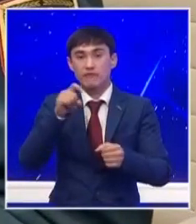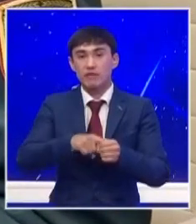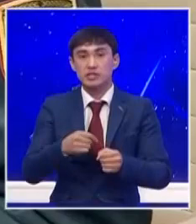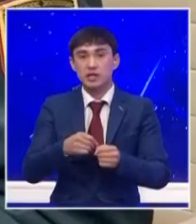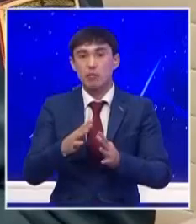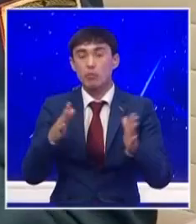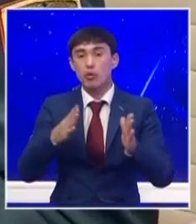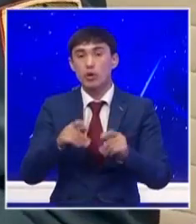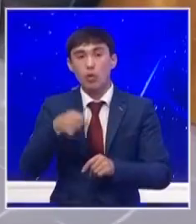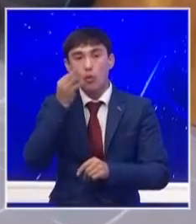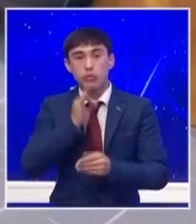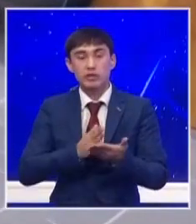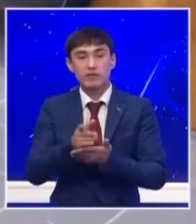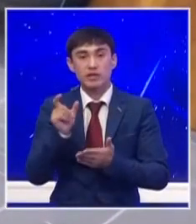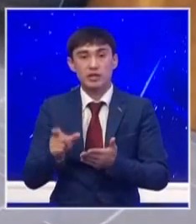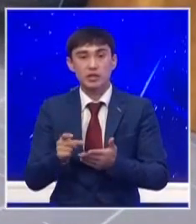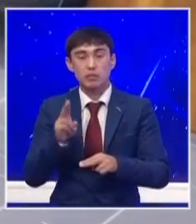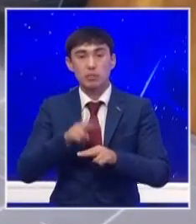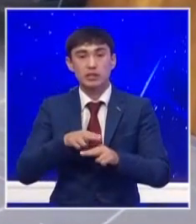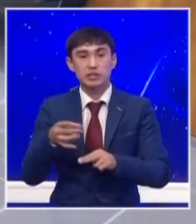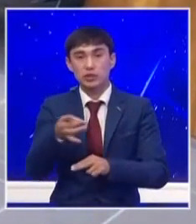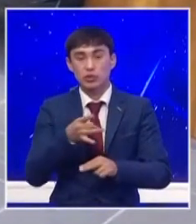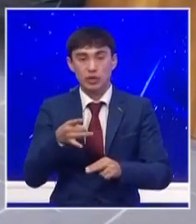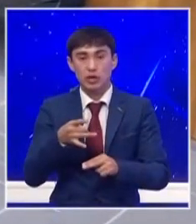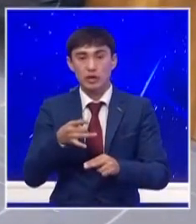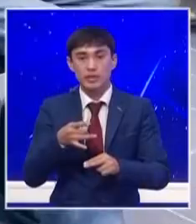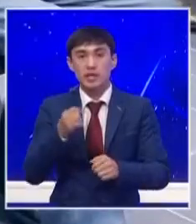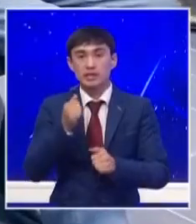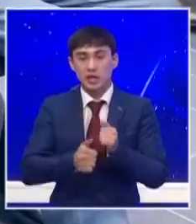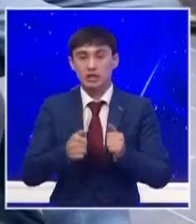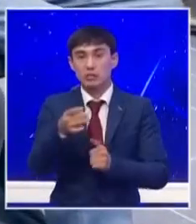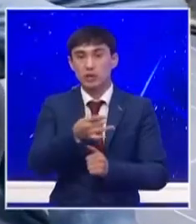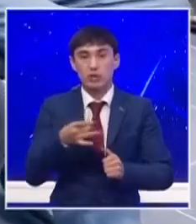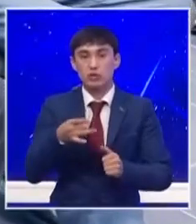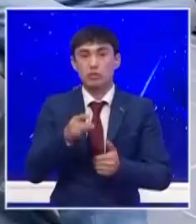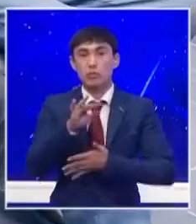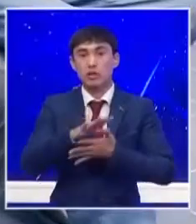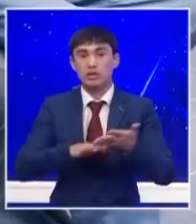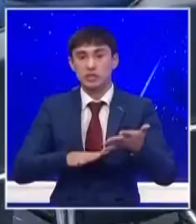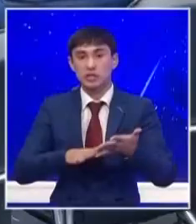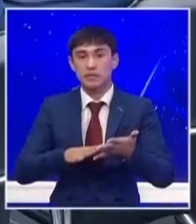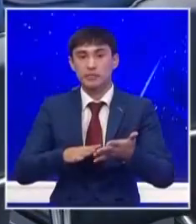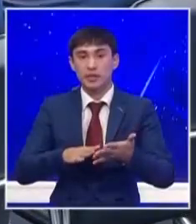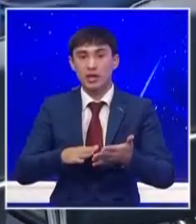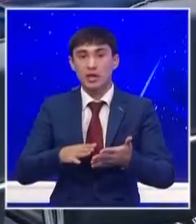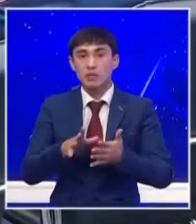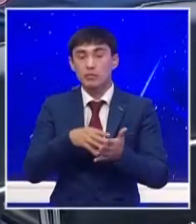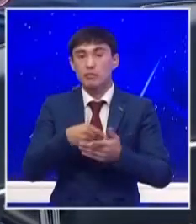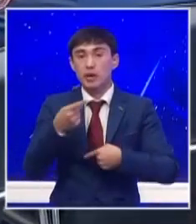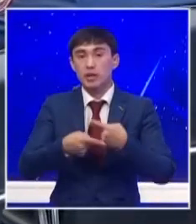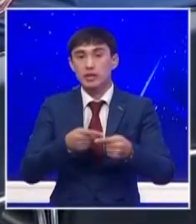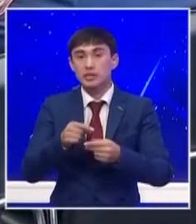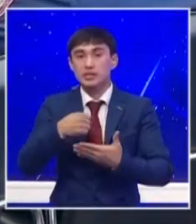состав вошли более опытные ветераны полиции региона Кроме того За каждым районом в продолжении преемственности